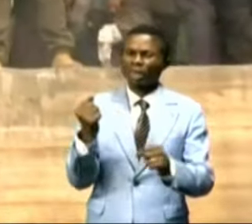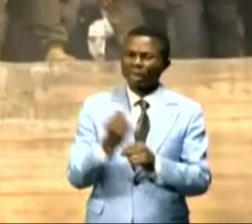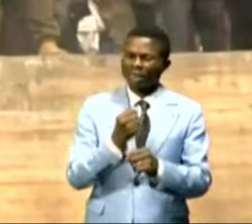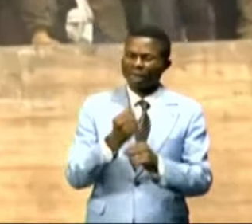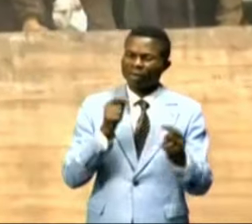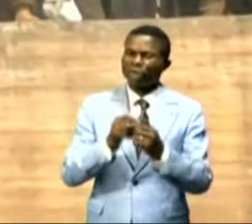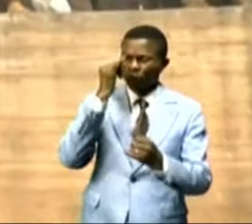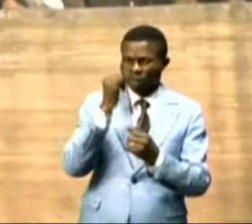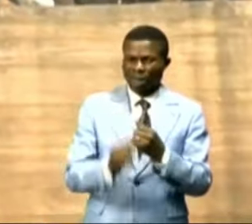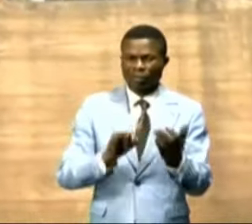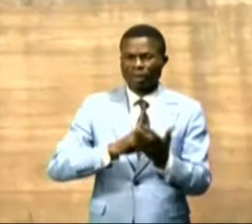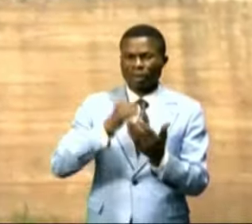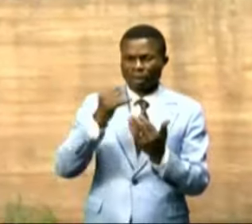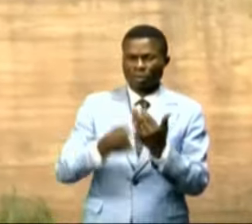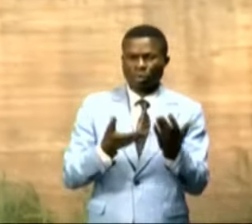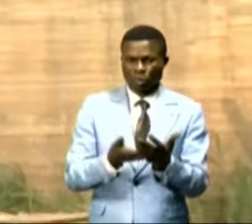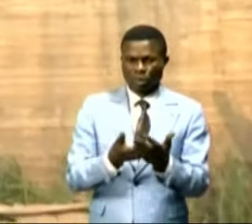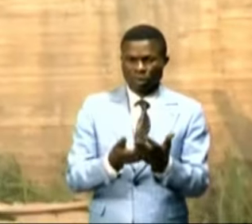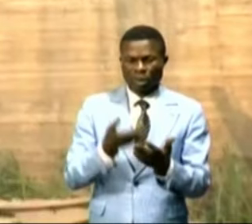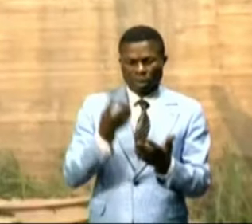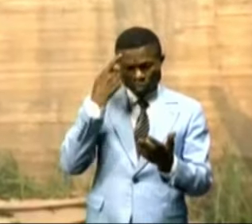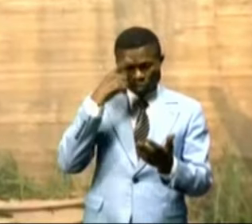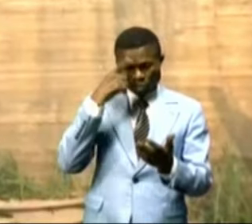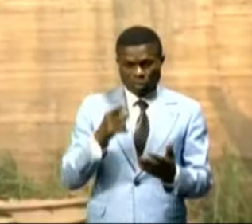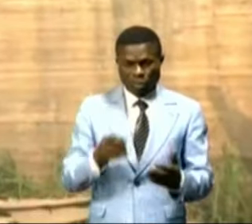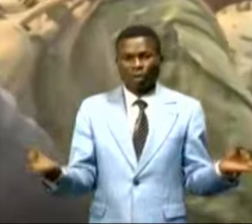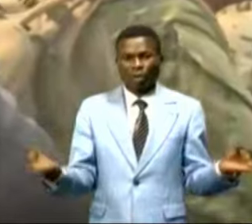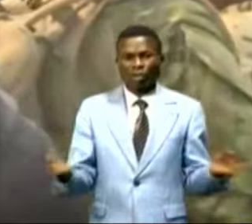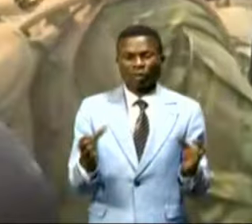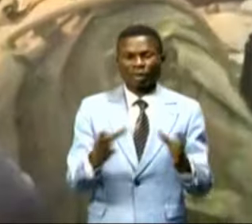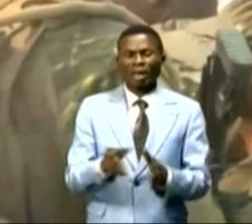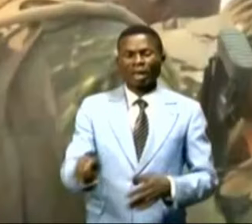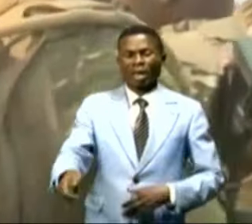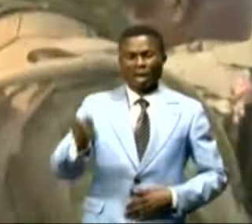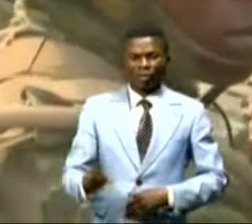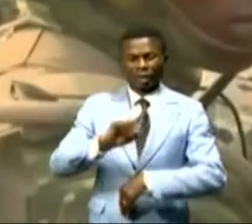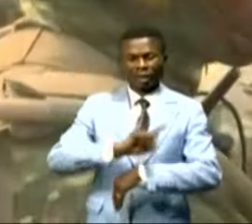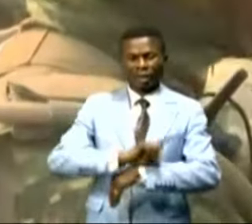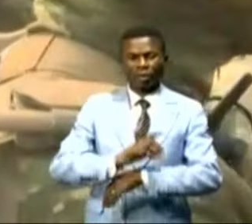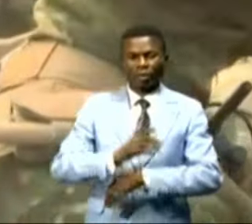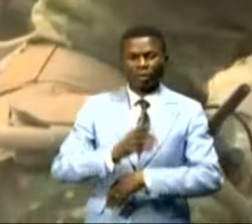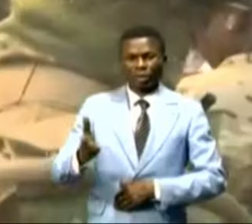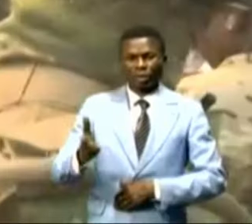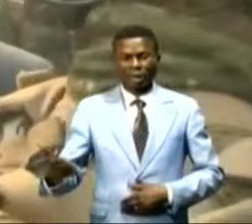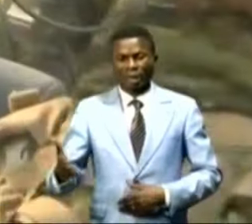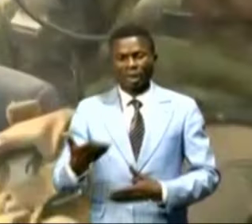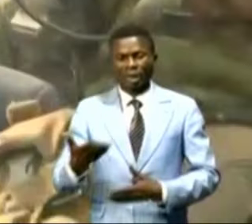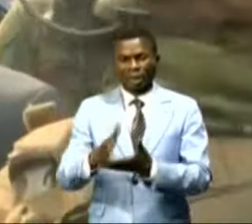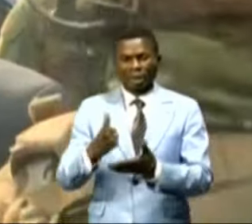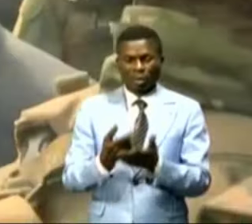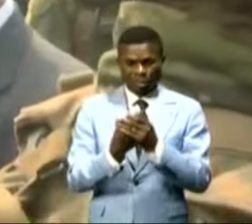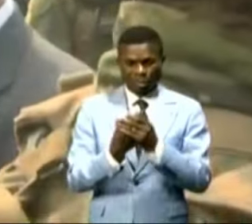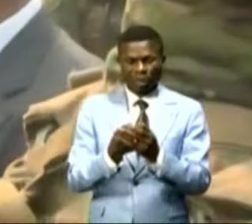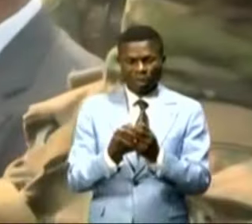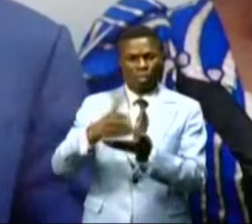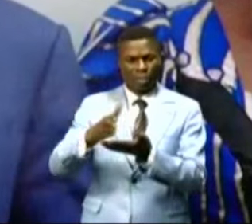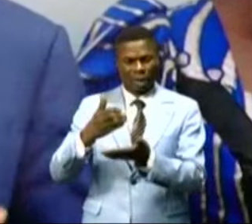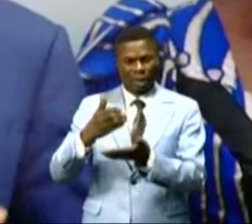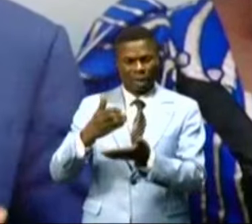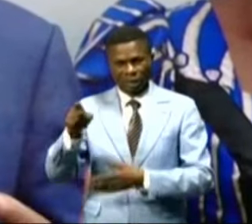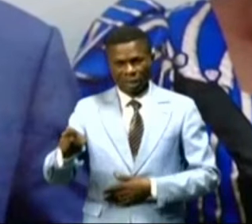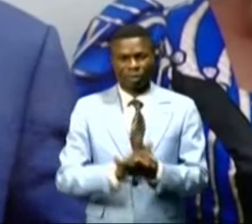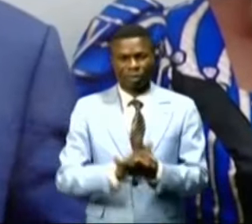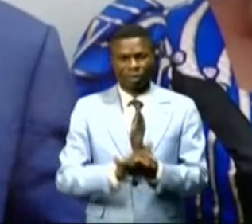débarcadères intégrés. Et pour communier avec les pêcheurs en ce jour de fête, des matériels de pêche leur seront distribués. Donc